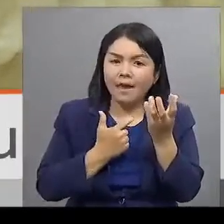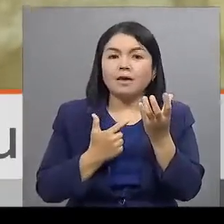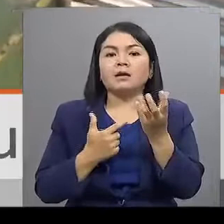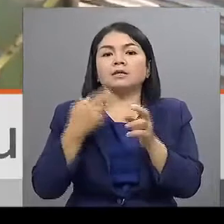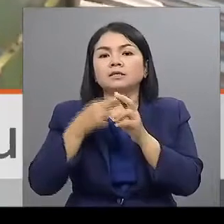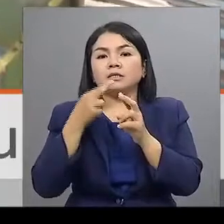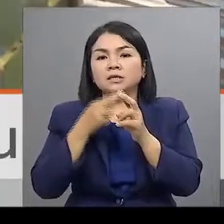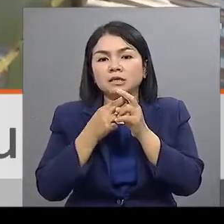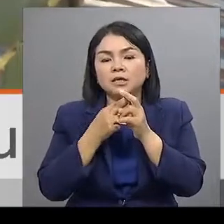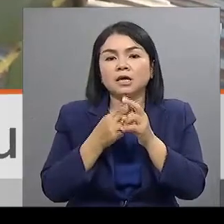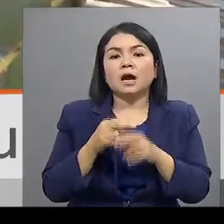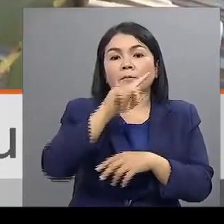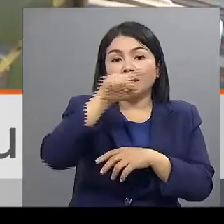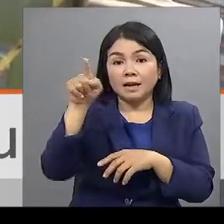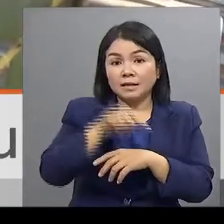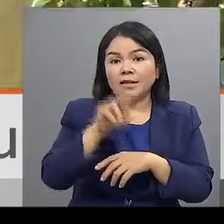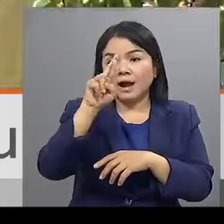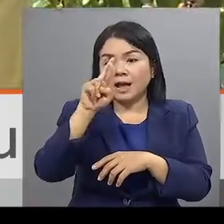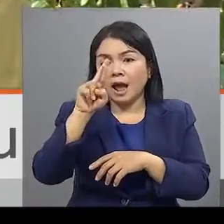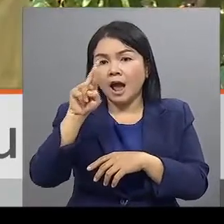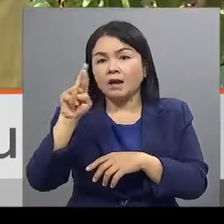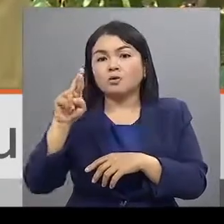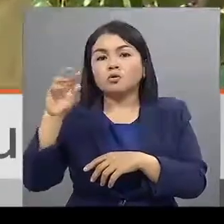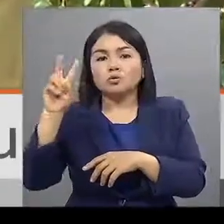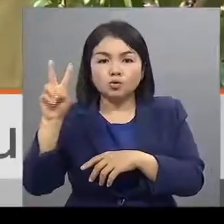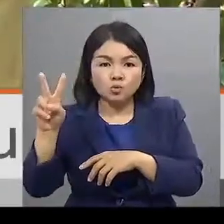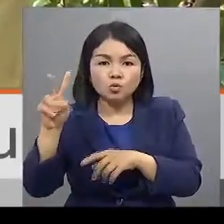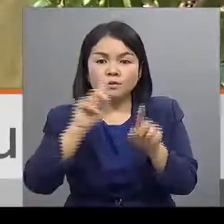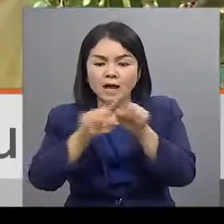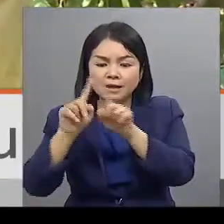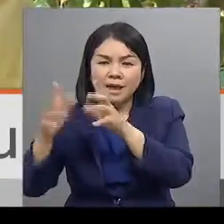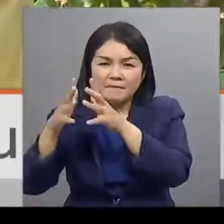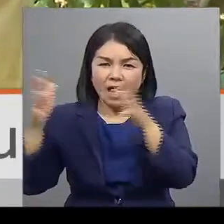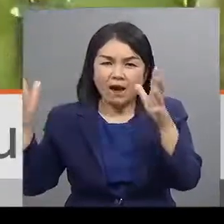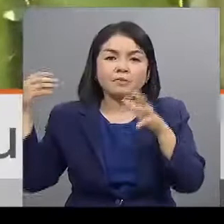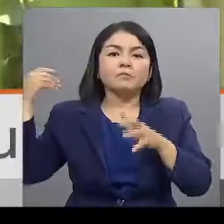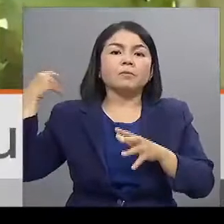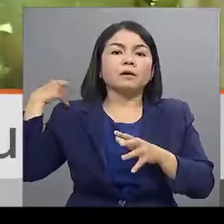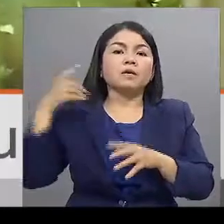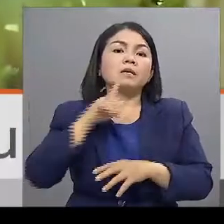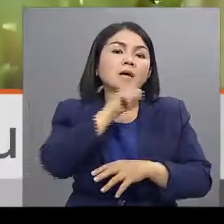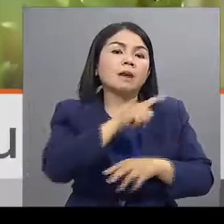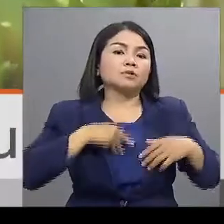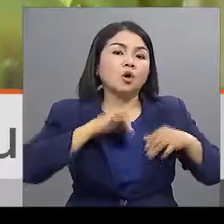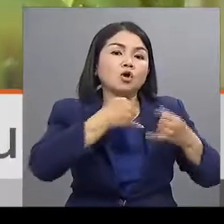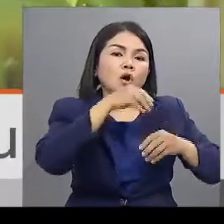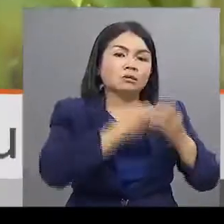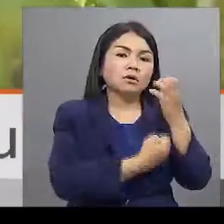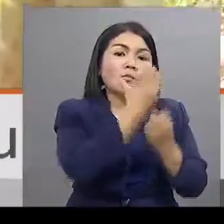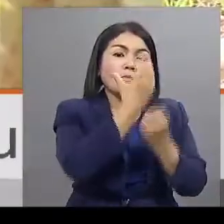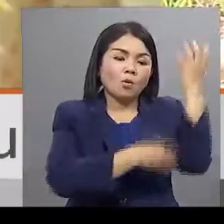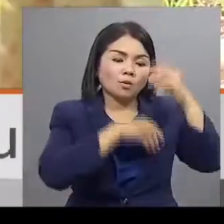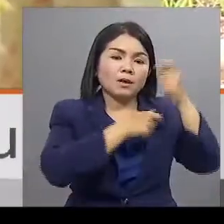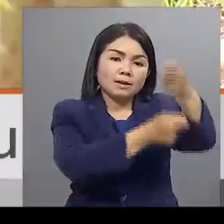ขียวใหญ่รวมถึงอีกหลายพันธุ์สอบถามชาวสวนบอกว่าช่วงนี้เป็นช่วงเริ่มต้นที่มะม่วงออกสู่ตล